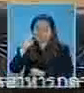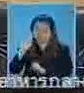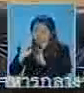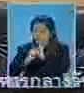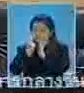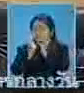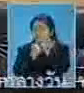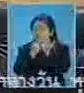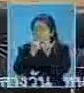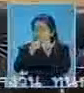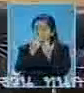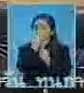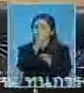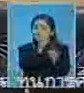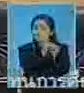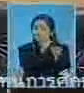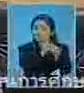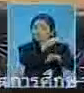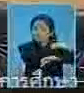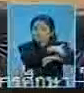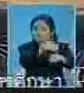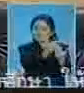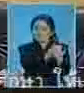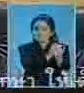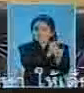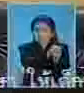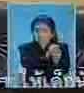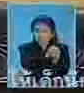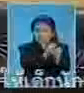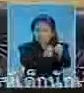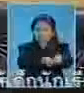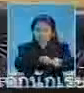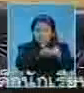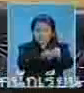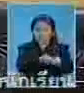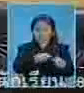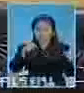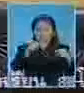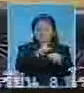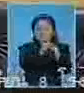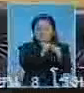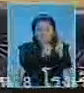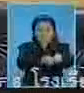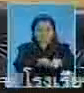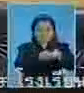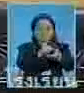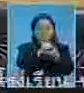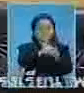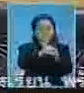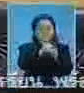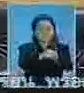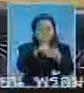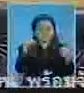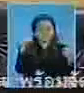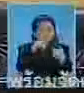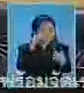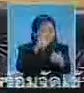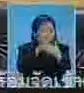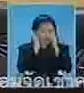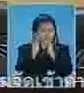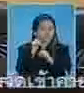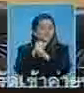จำนวนบัญชีเงินฝากที่ทกสที่เป็นธนาคารที่ให้บริการแก่พี่น้องเกษตรกรโดยตร